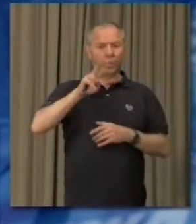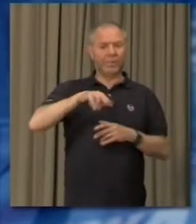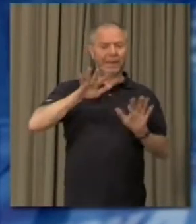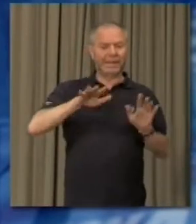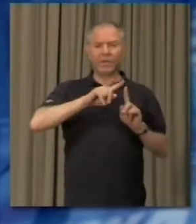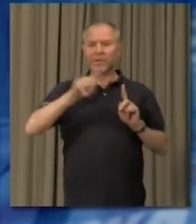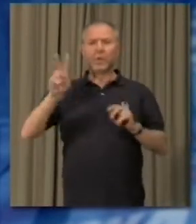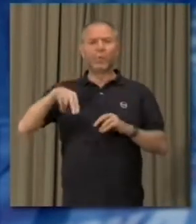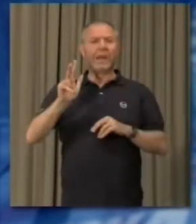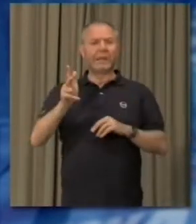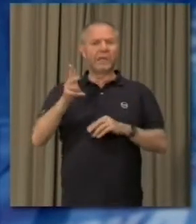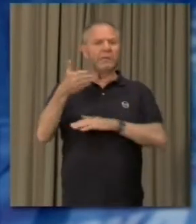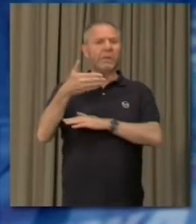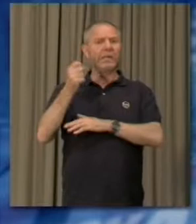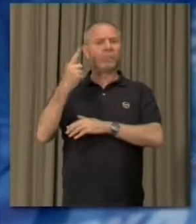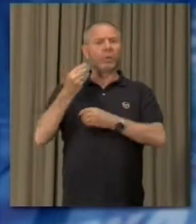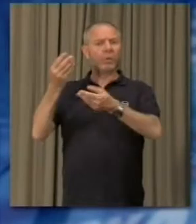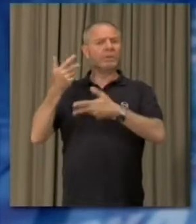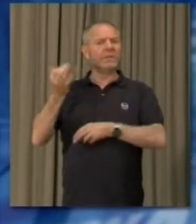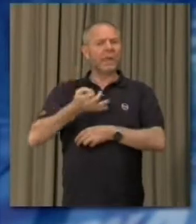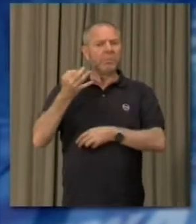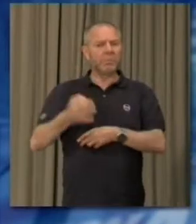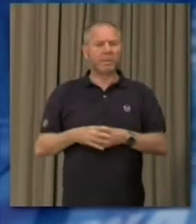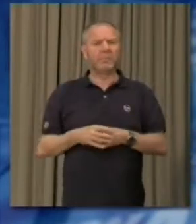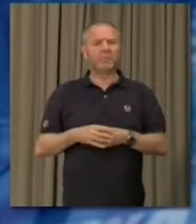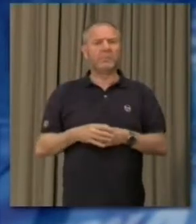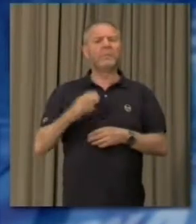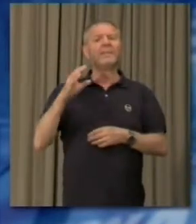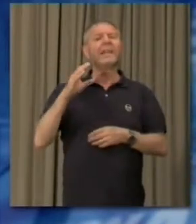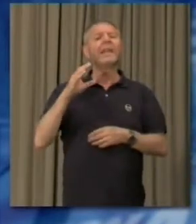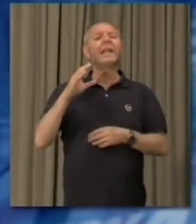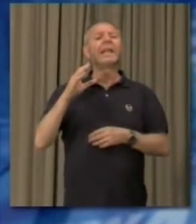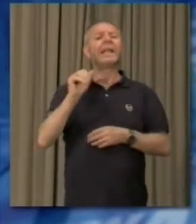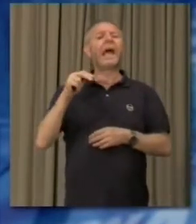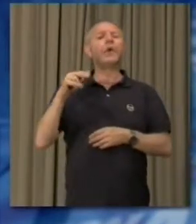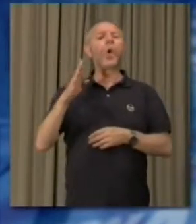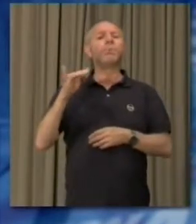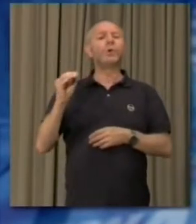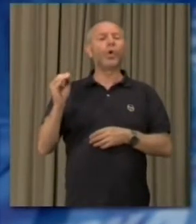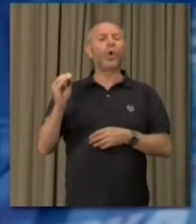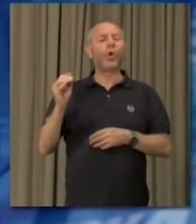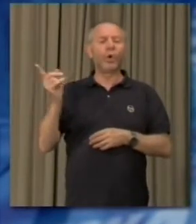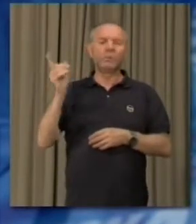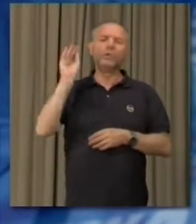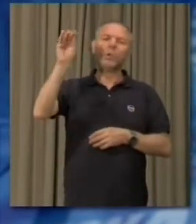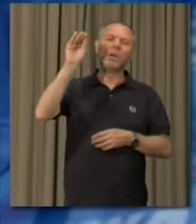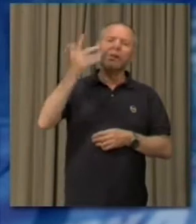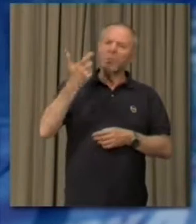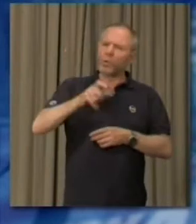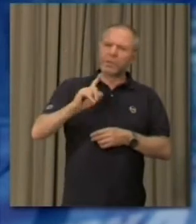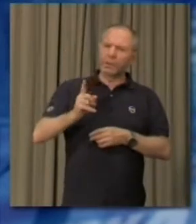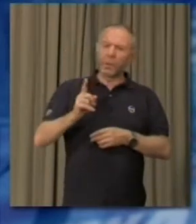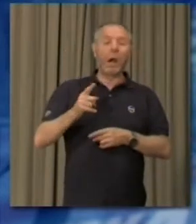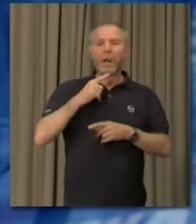al 2013. Dall'amministrazione riferiscono di aver chiesto chiarimenti alla FEI, quest'ultima ha preannunciato l'invio prossimamente di